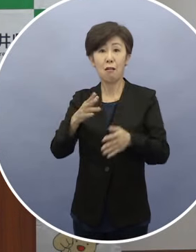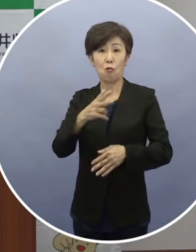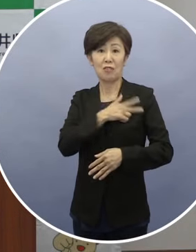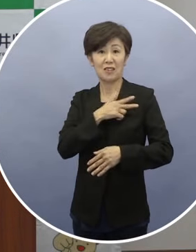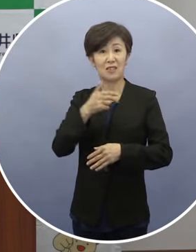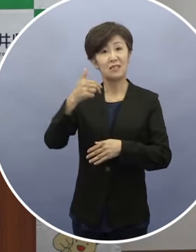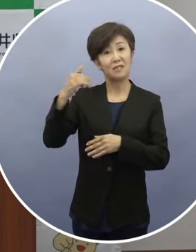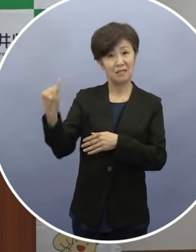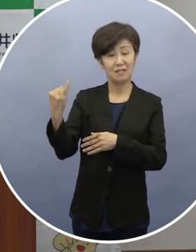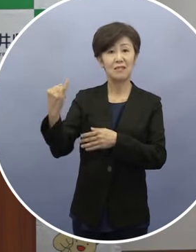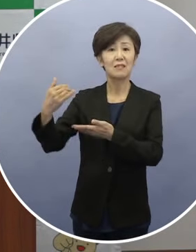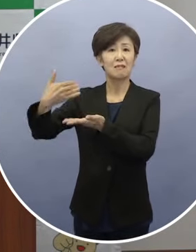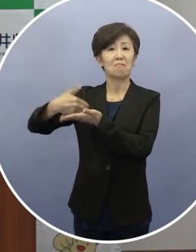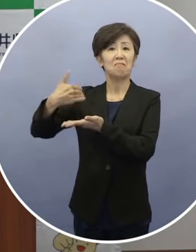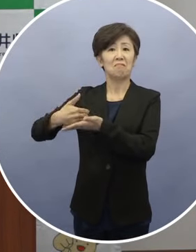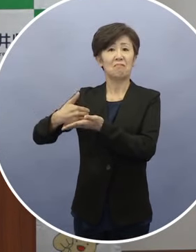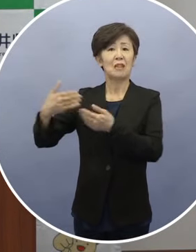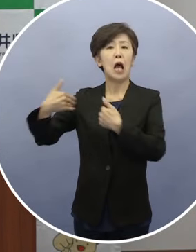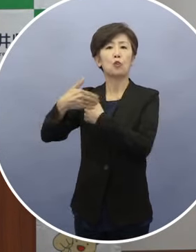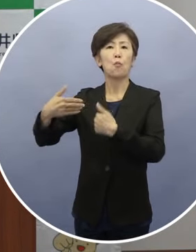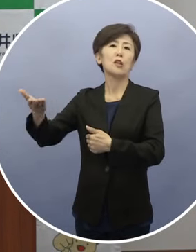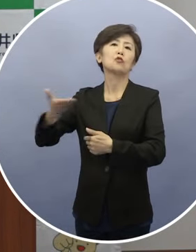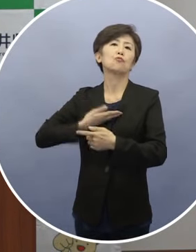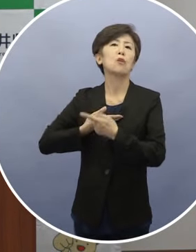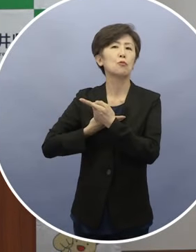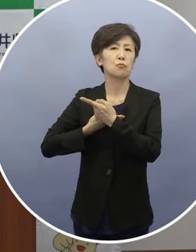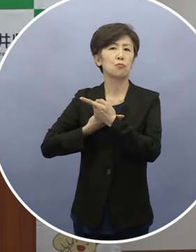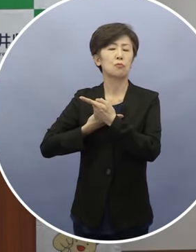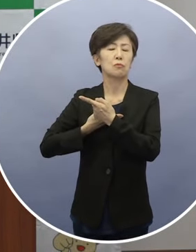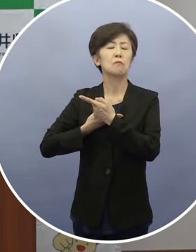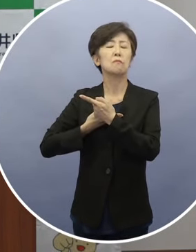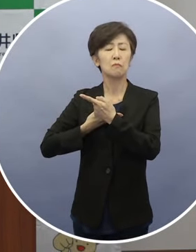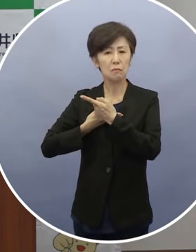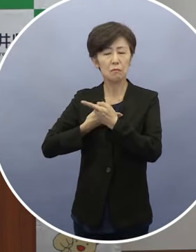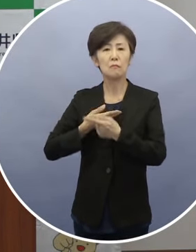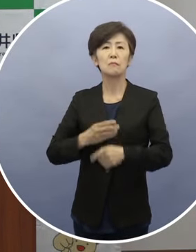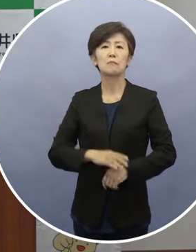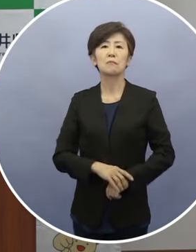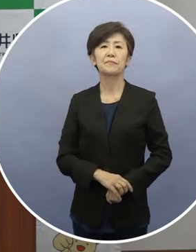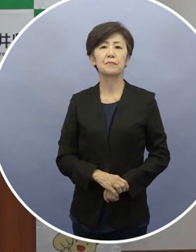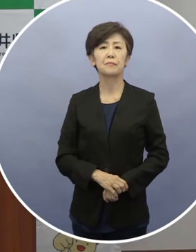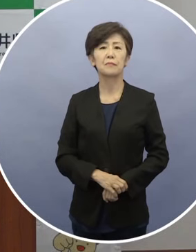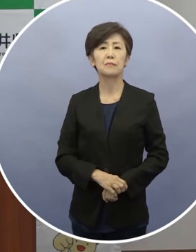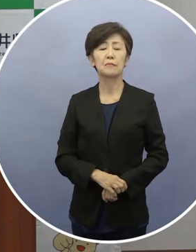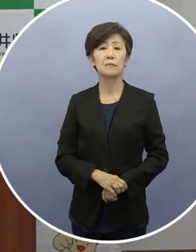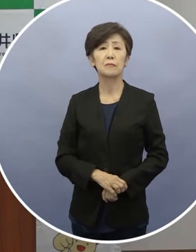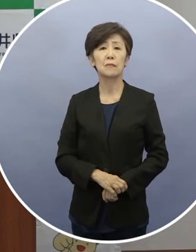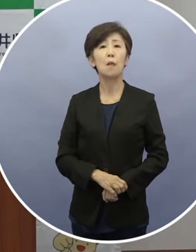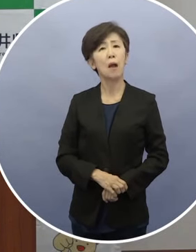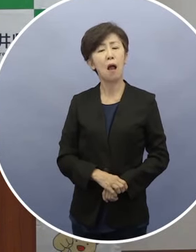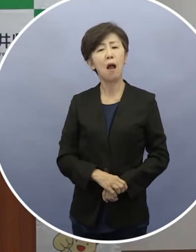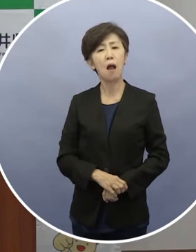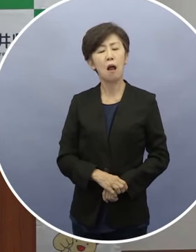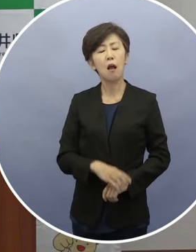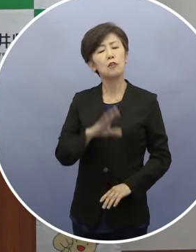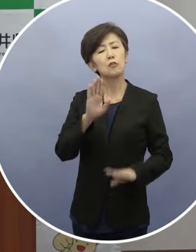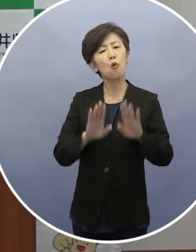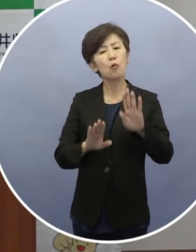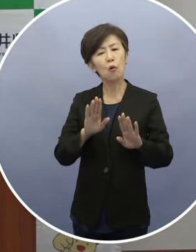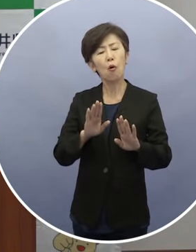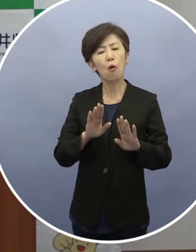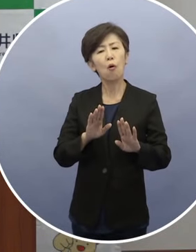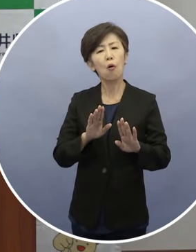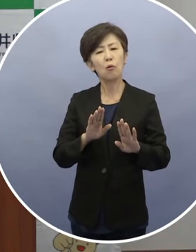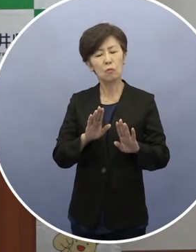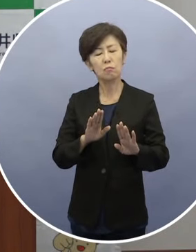あ、それもすぐ119番にしましょうということなどに、つながっていくわけでございますし、まあちょっと様子を見ましょうかということも